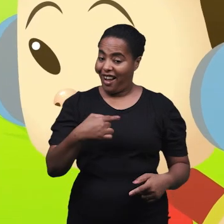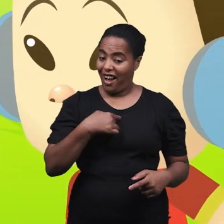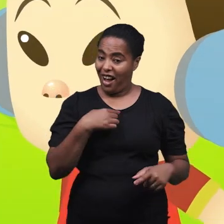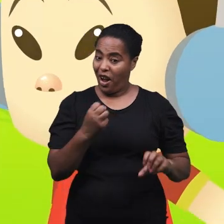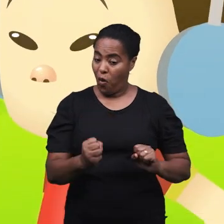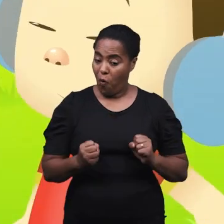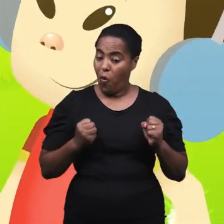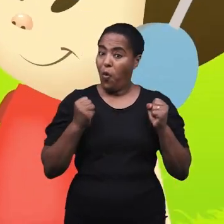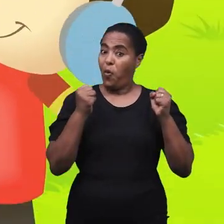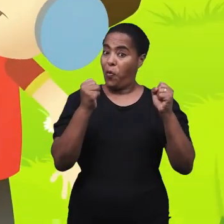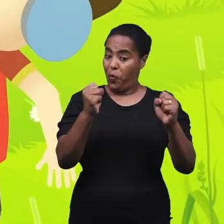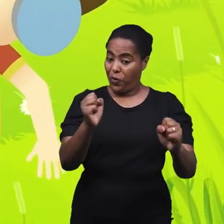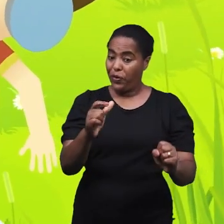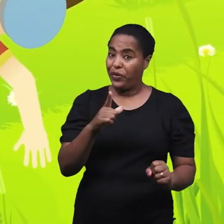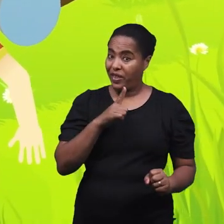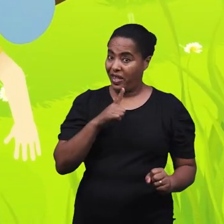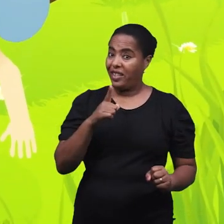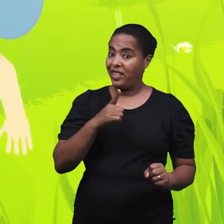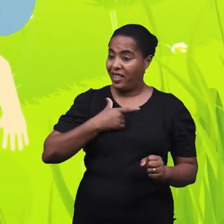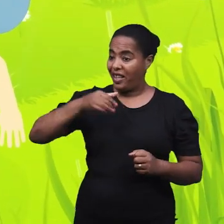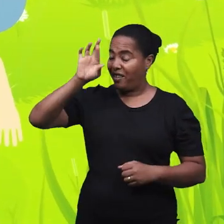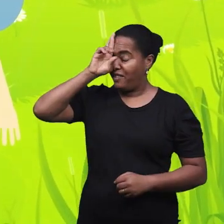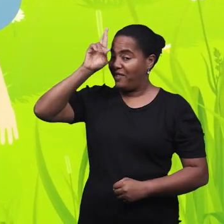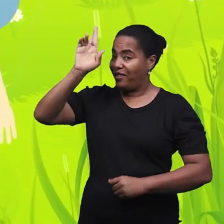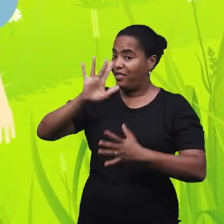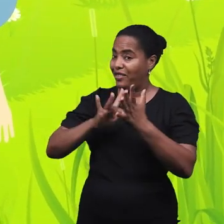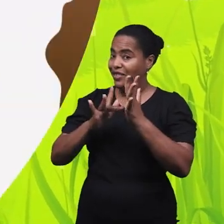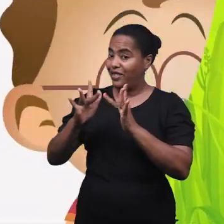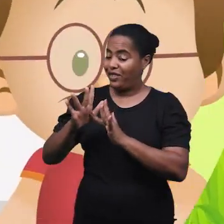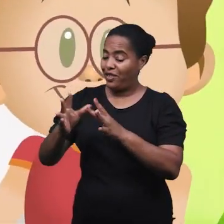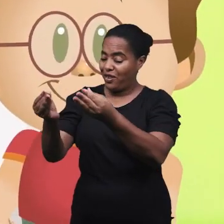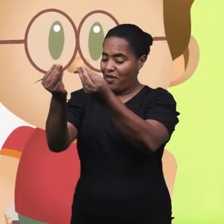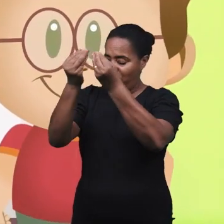Eu tudo posso